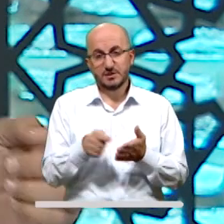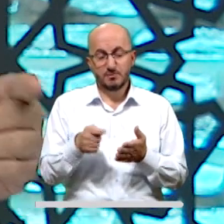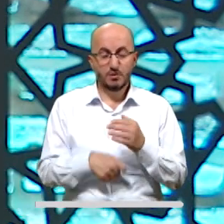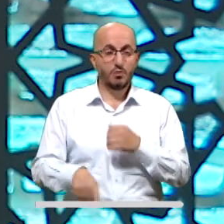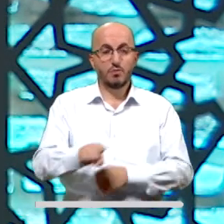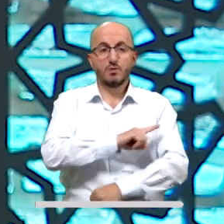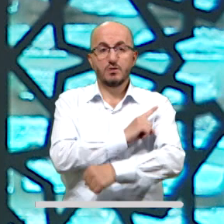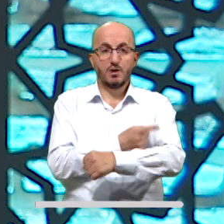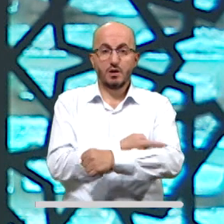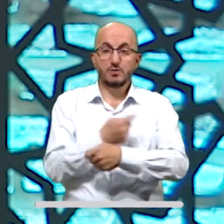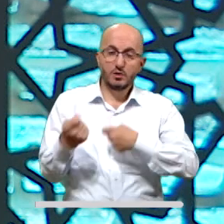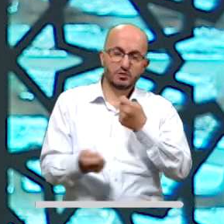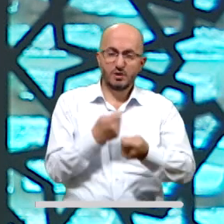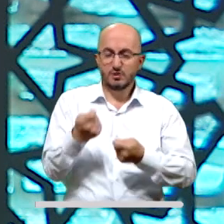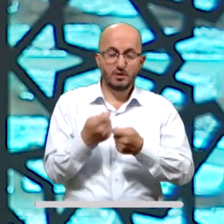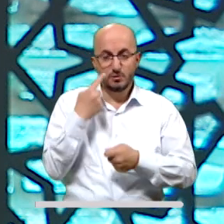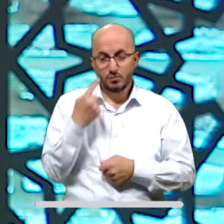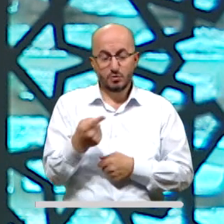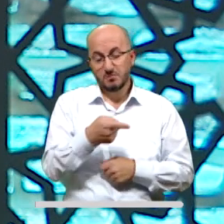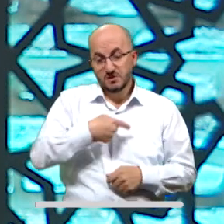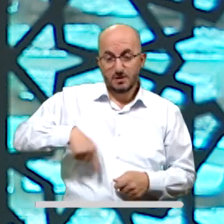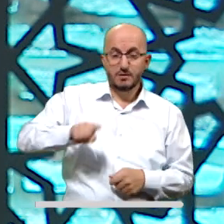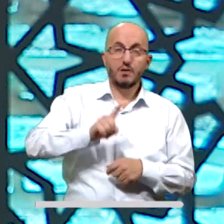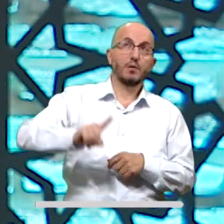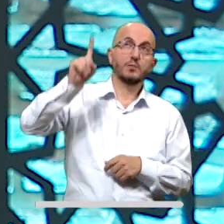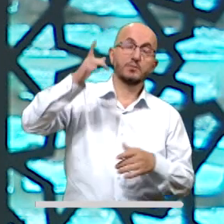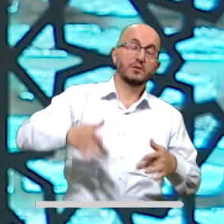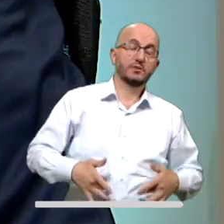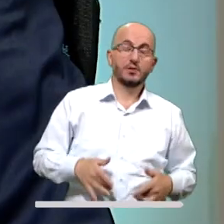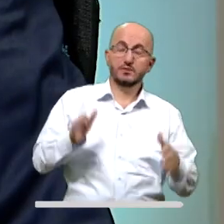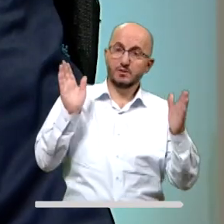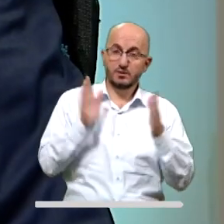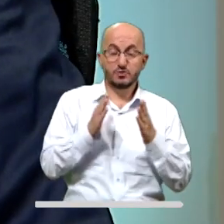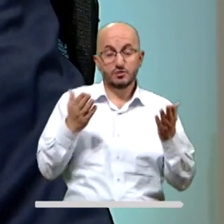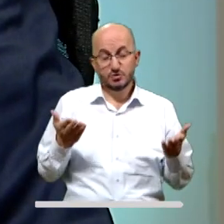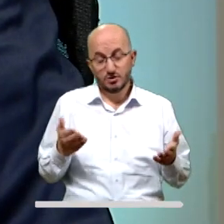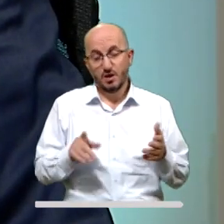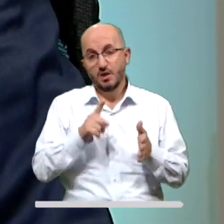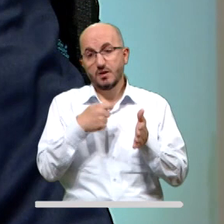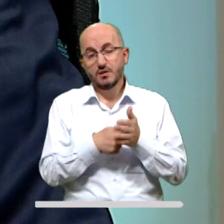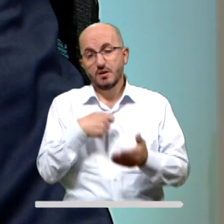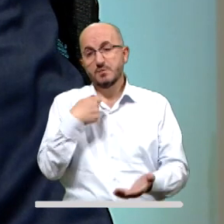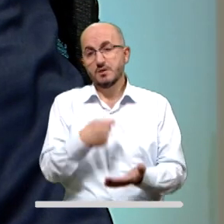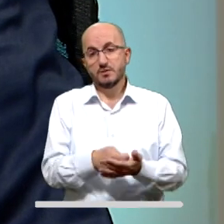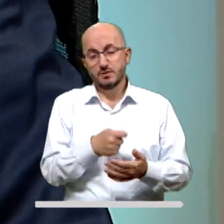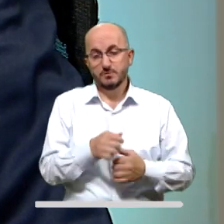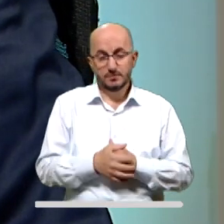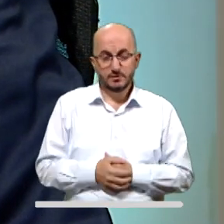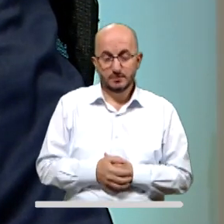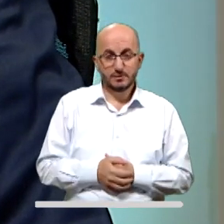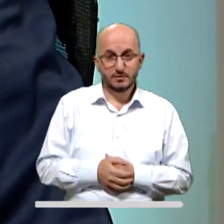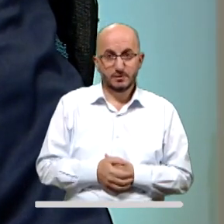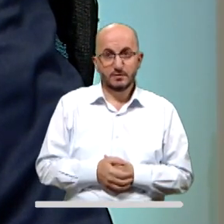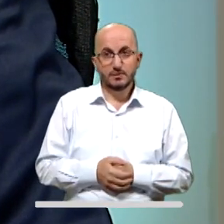onların gayretlerini görüp belki bizi de Rabbimizin rızasına yakınlaştırır. Allah adına bir yatırımdır.